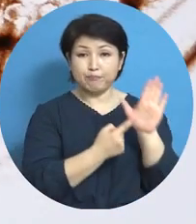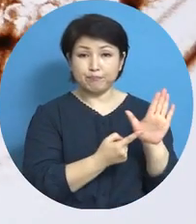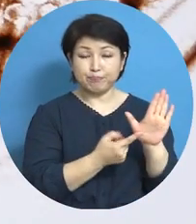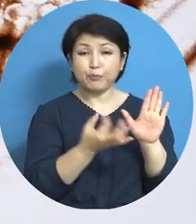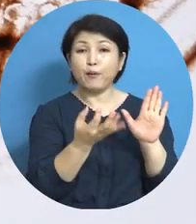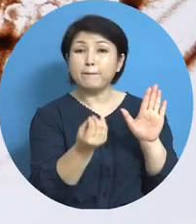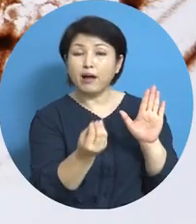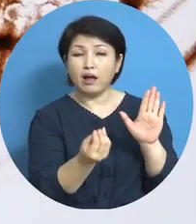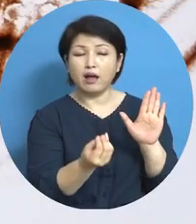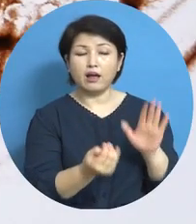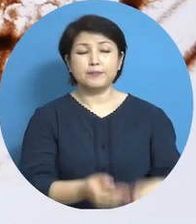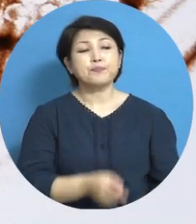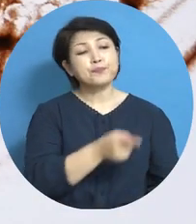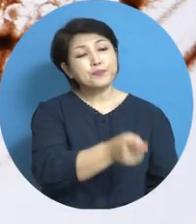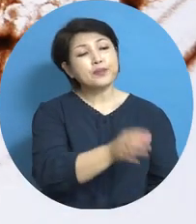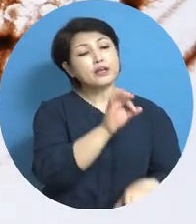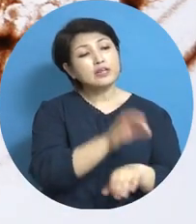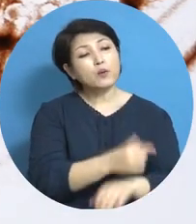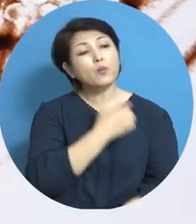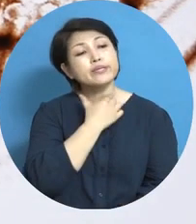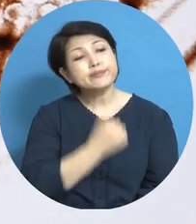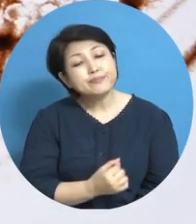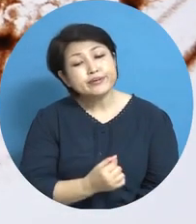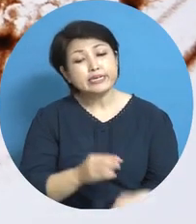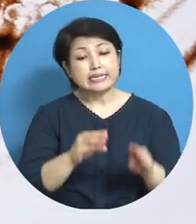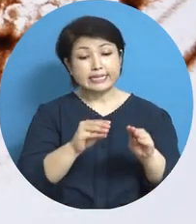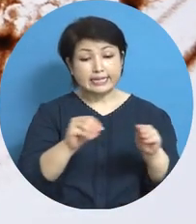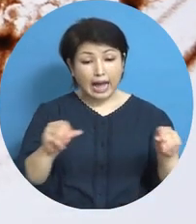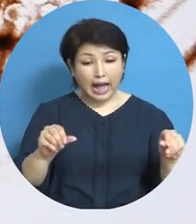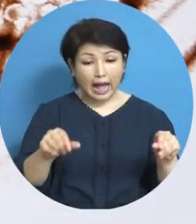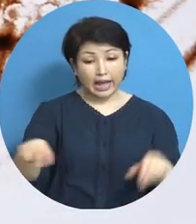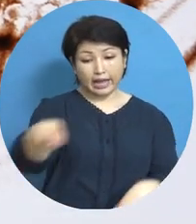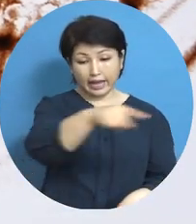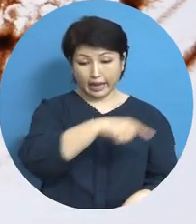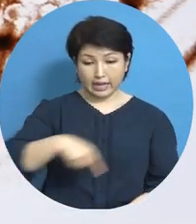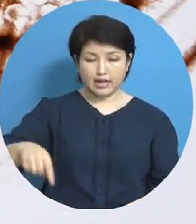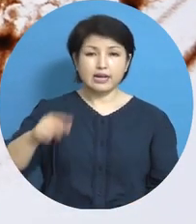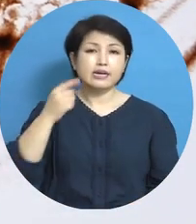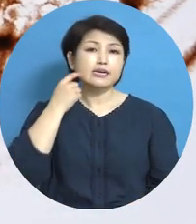그러면 당신이 사고 싶은 땅에다가 금화를 까세요.